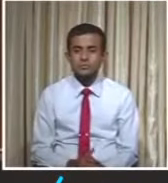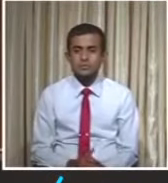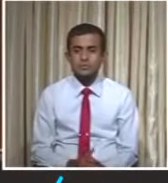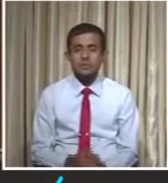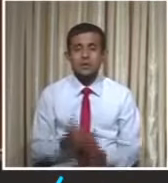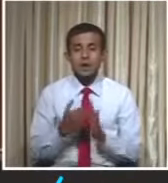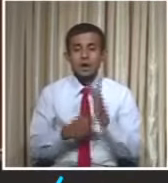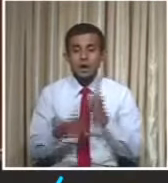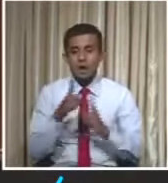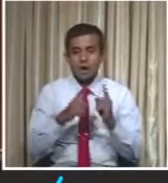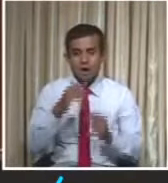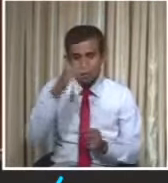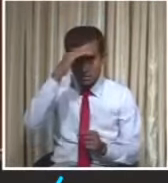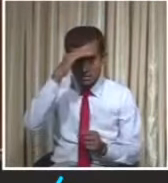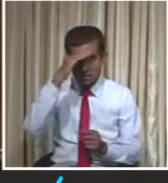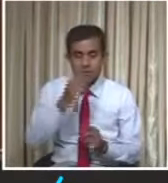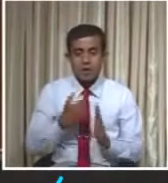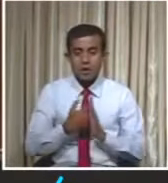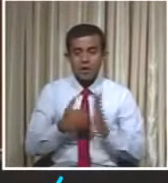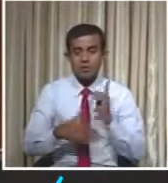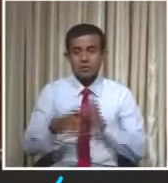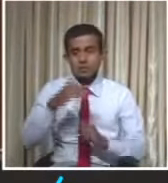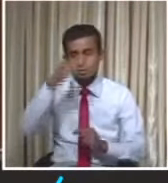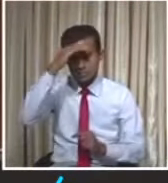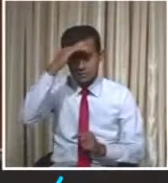गारू कथा नायक तू मनी गारू कथा नायक तू